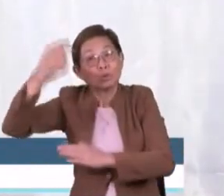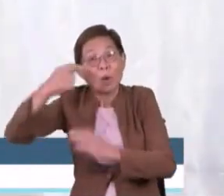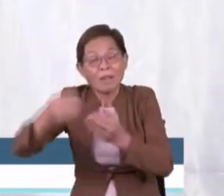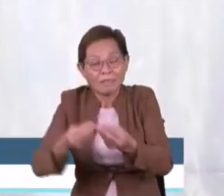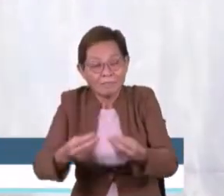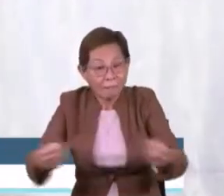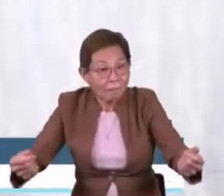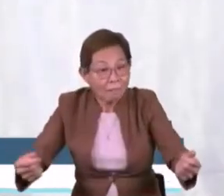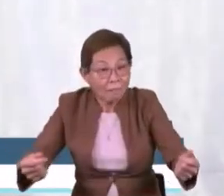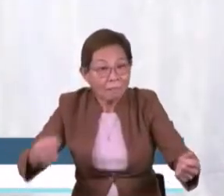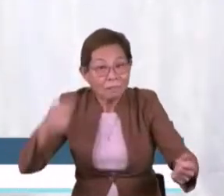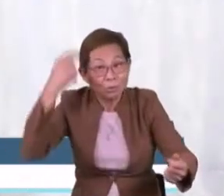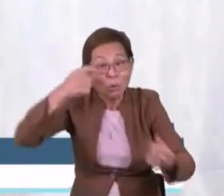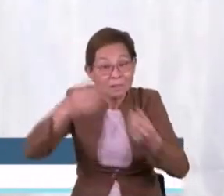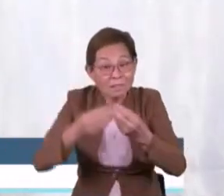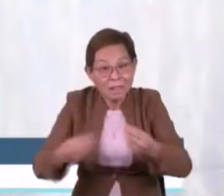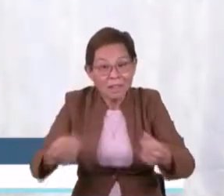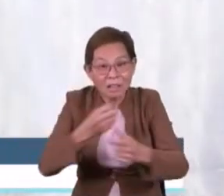ataupun